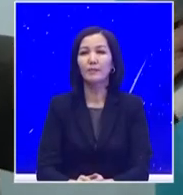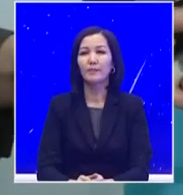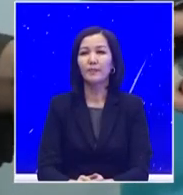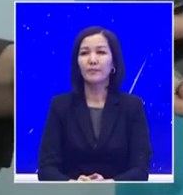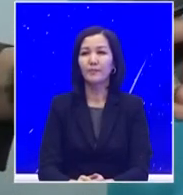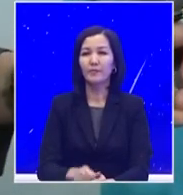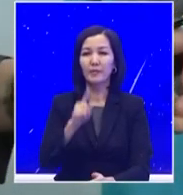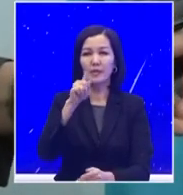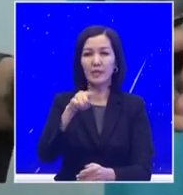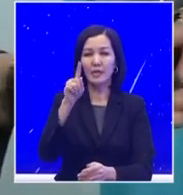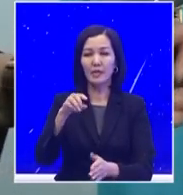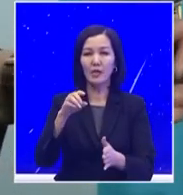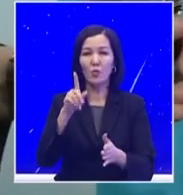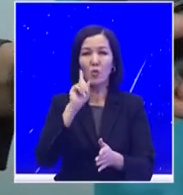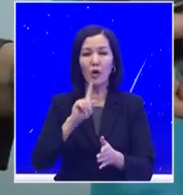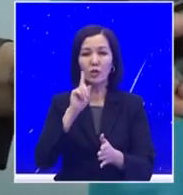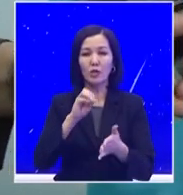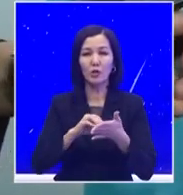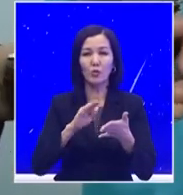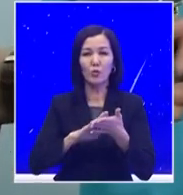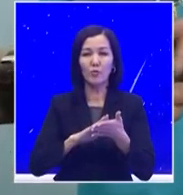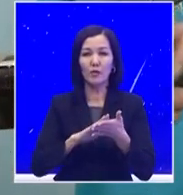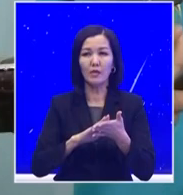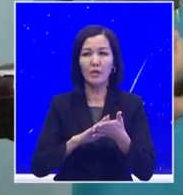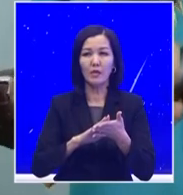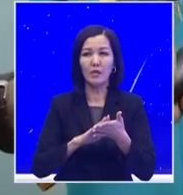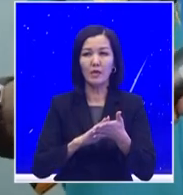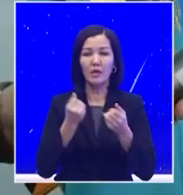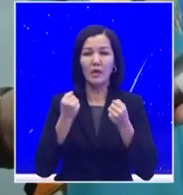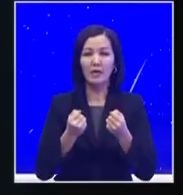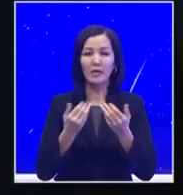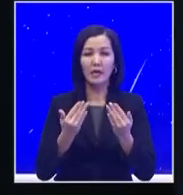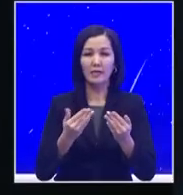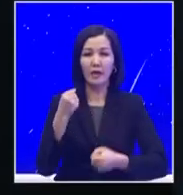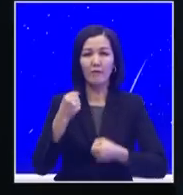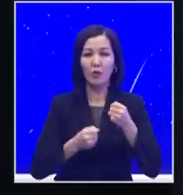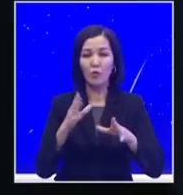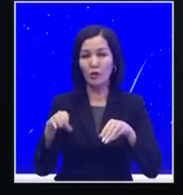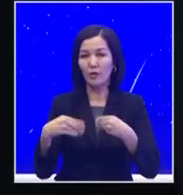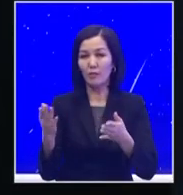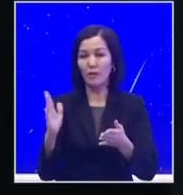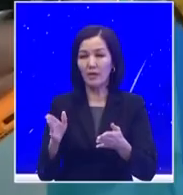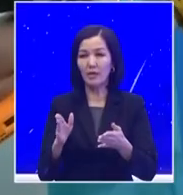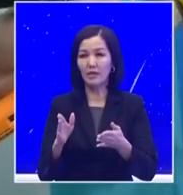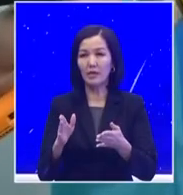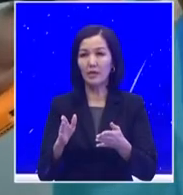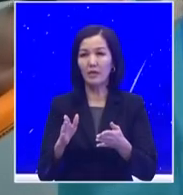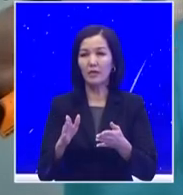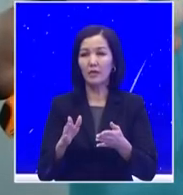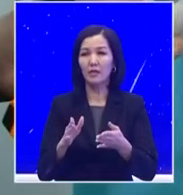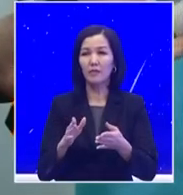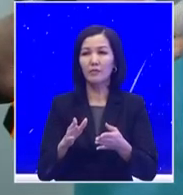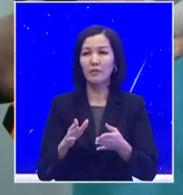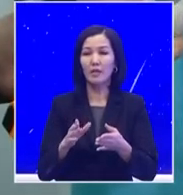Тіркеу нөмірлері уақытша қазіргі таңда осы уақытша тіркеуге қойылатын автокөліктерге беріледі. Яғни оларға берілген жарналарды төлегеннен